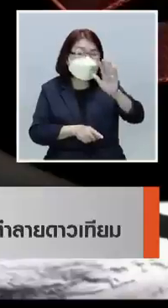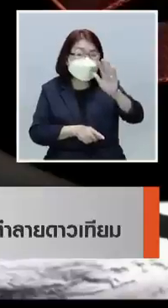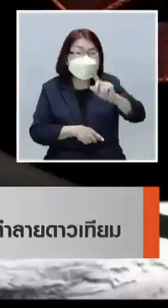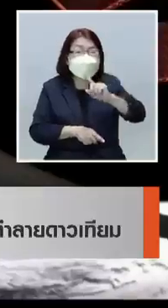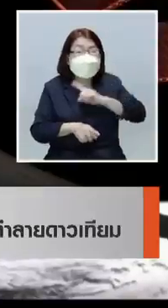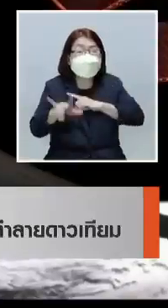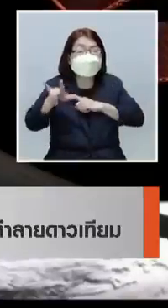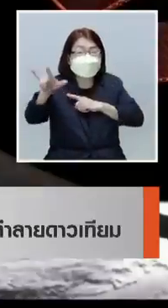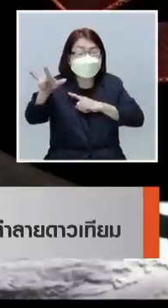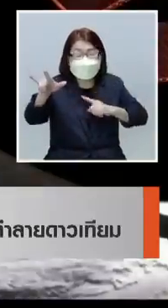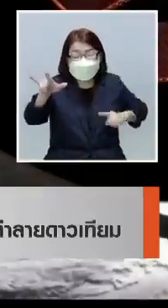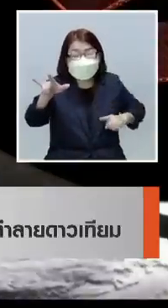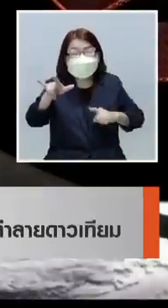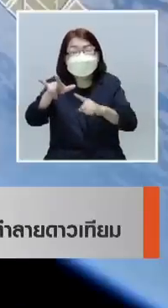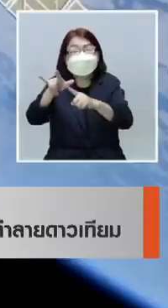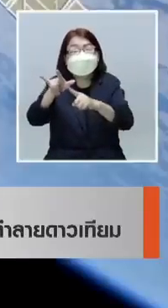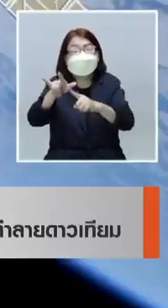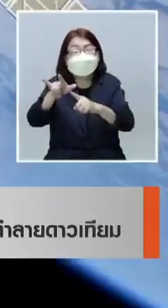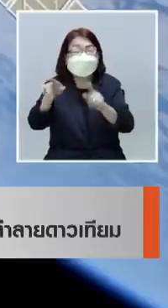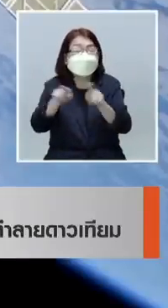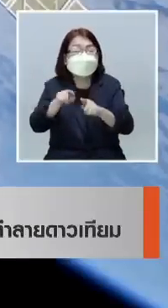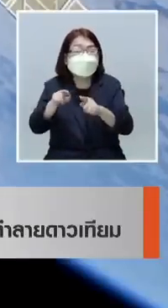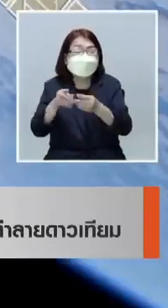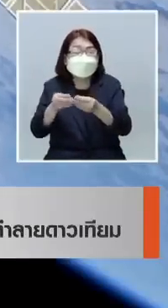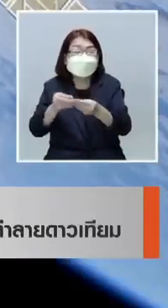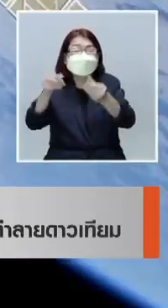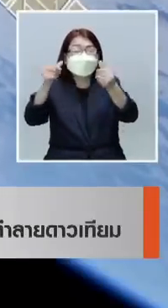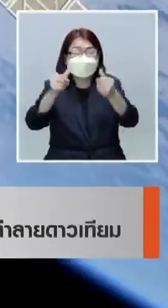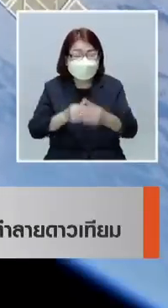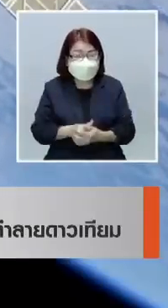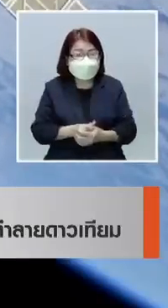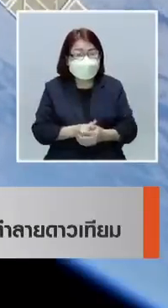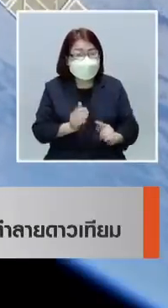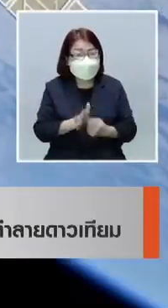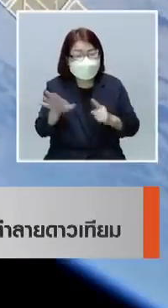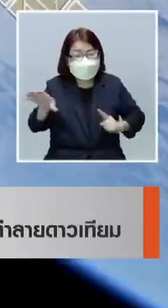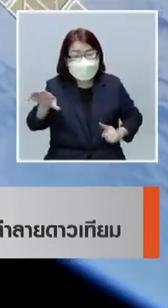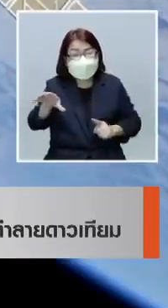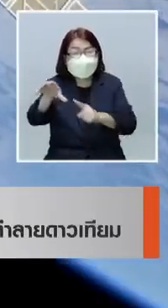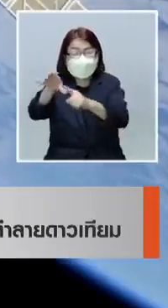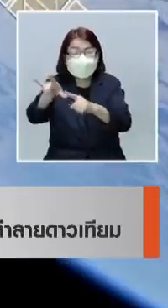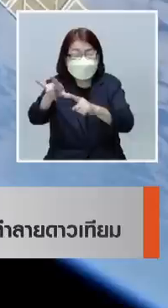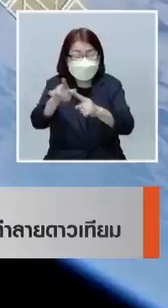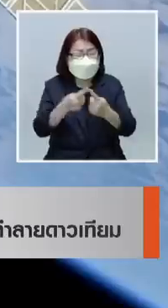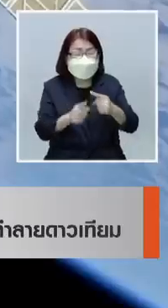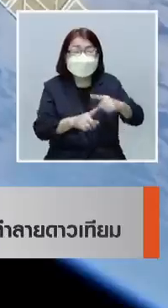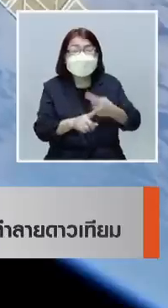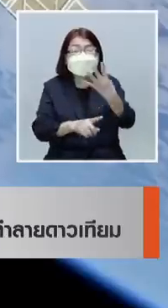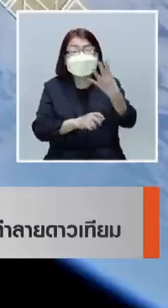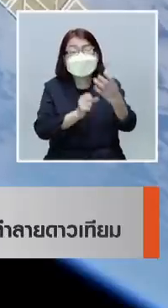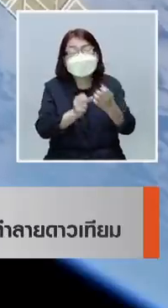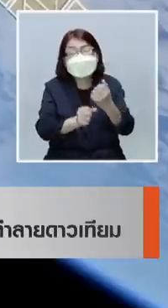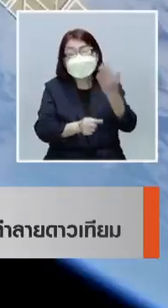งหนึ่งที่อยู่ในวิถีวงโคจรต่ำโดยยิงด้วยขีปนาวุธจากพื้นสู่อวกาศส่วนเมื่อเดือนเมษายนที่แล้วนะค